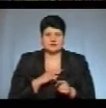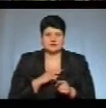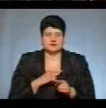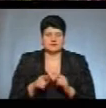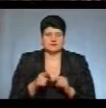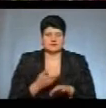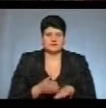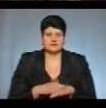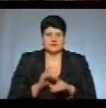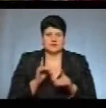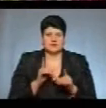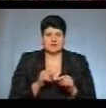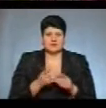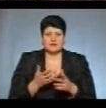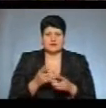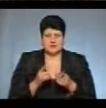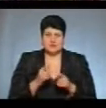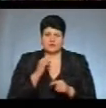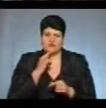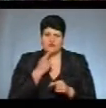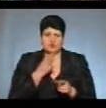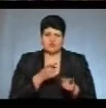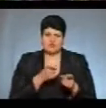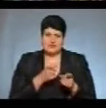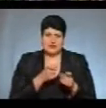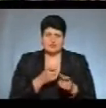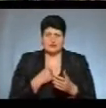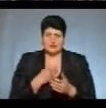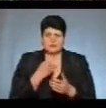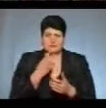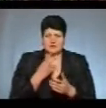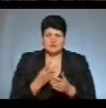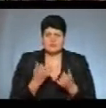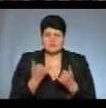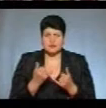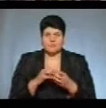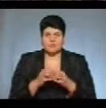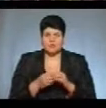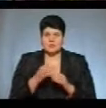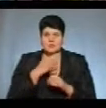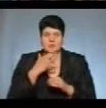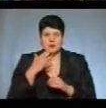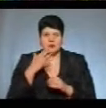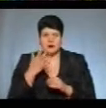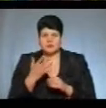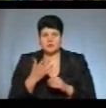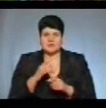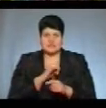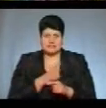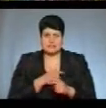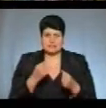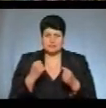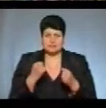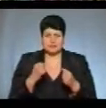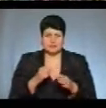і на стрільбі дійсно дуже важко стріляти. Як я бачу, так зараз по результатах багато дуже таких сильних спортсменів